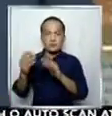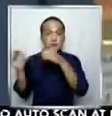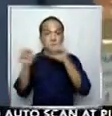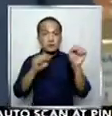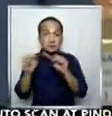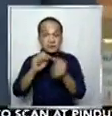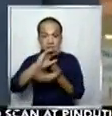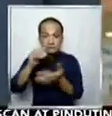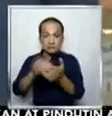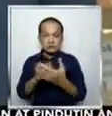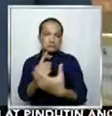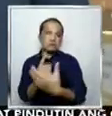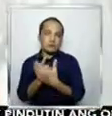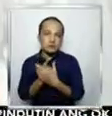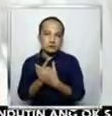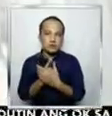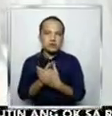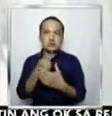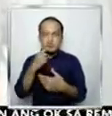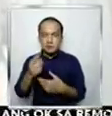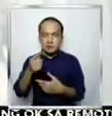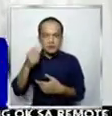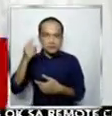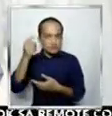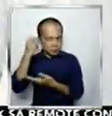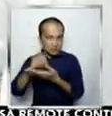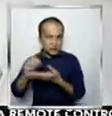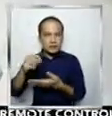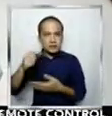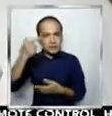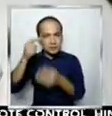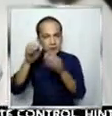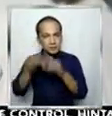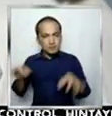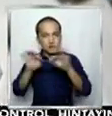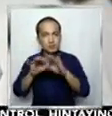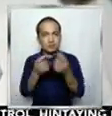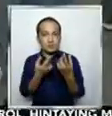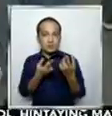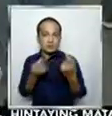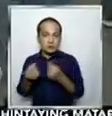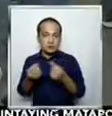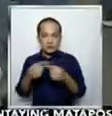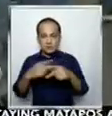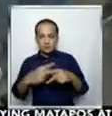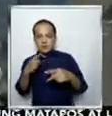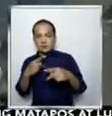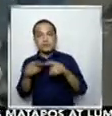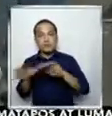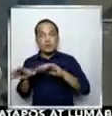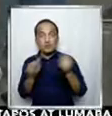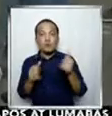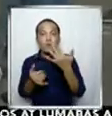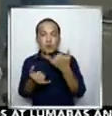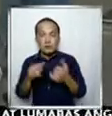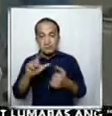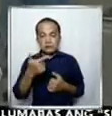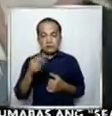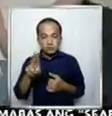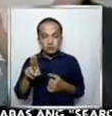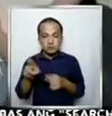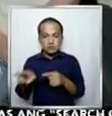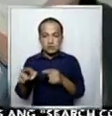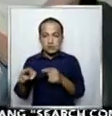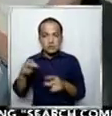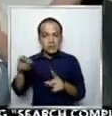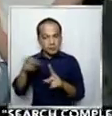umiiral na quarantine, sinabi ni Secretary Galvez na importanteng magsagawa na ng preemptive evacuation ang mga LGUs na tatamaan ng